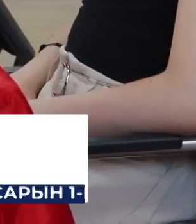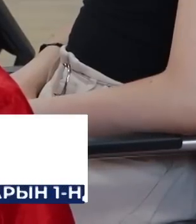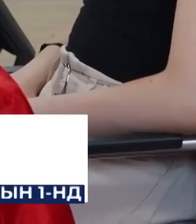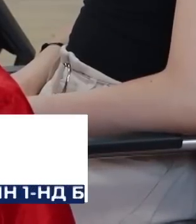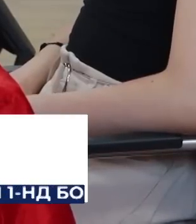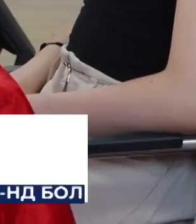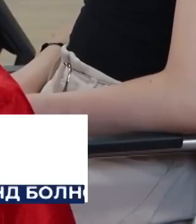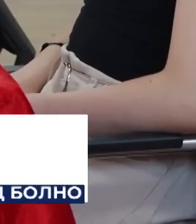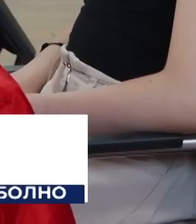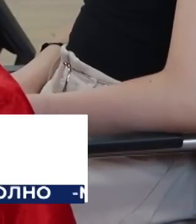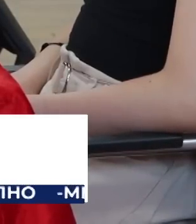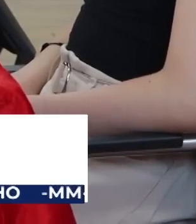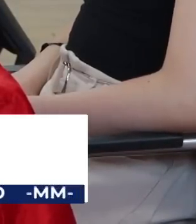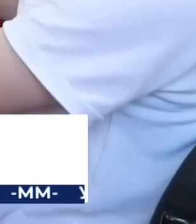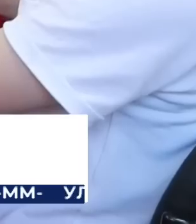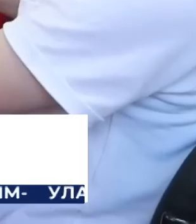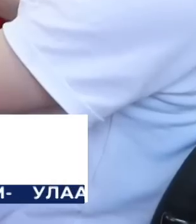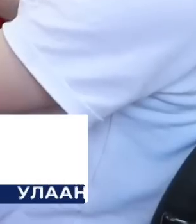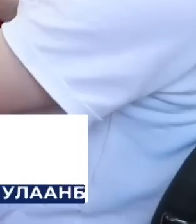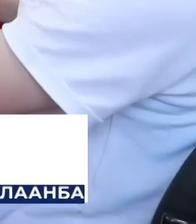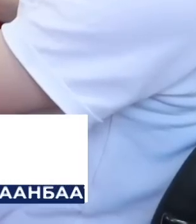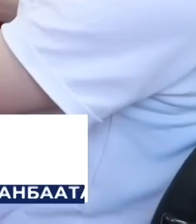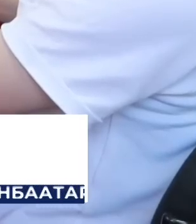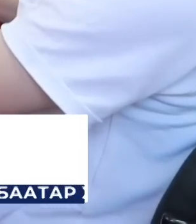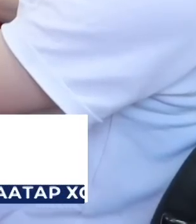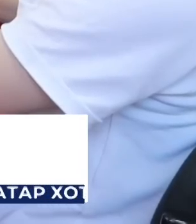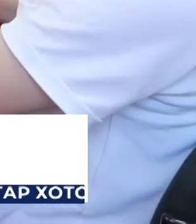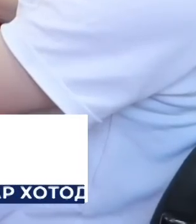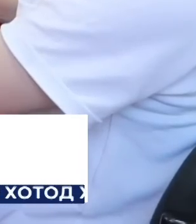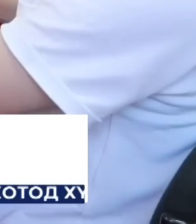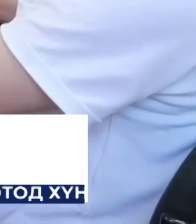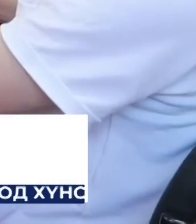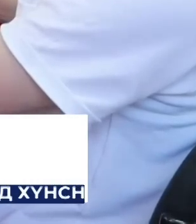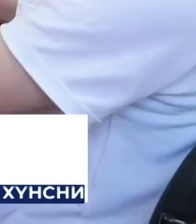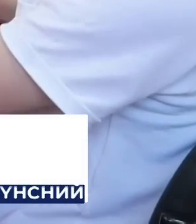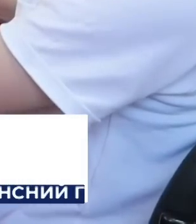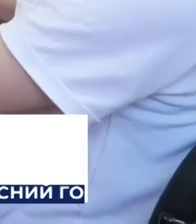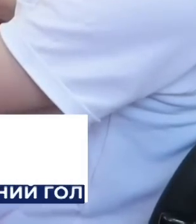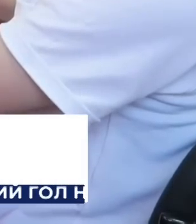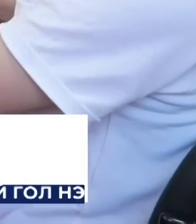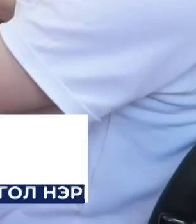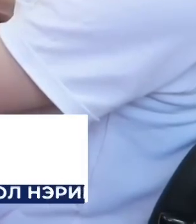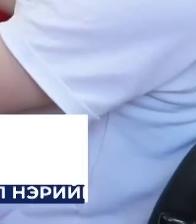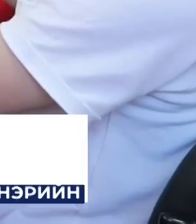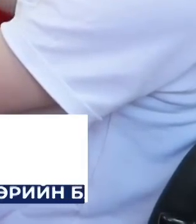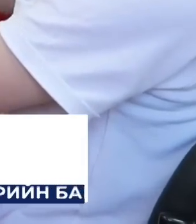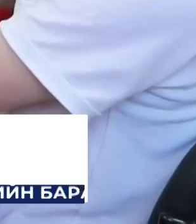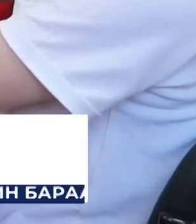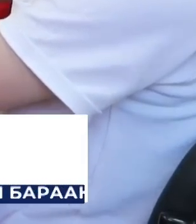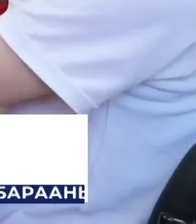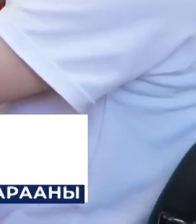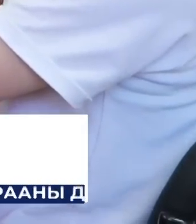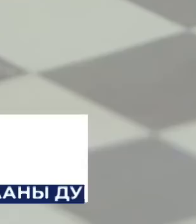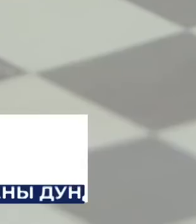мастер цолтой 1, дэлхийн даамын холбооны мастер цолтой 5, дэлхийн даамын холбооны дэд мастер цолтой 3, спортын мастер цолтой 14, спортын дэд